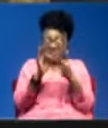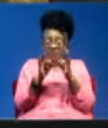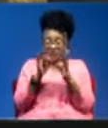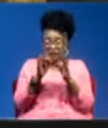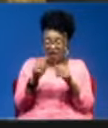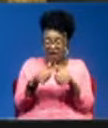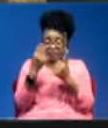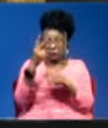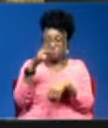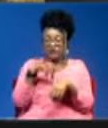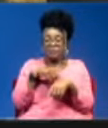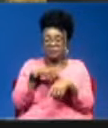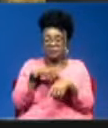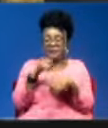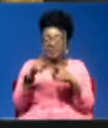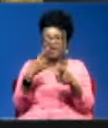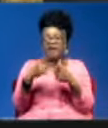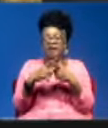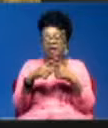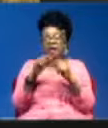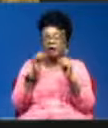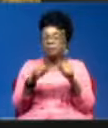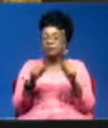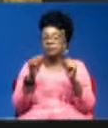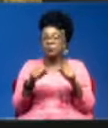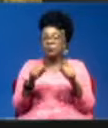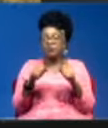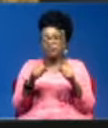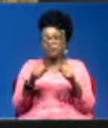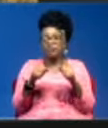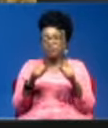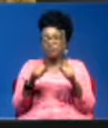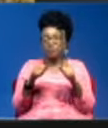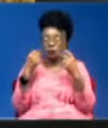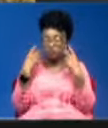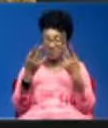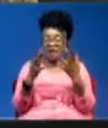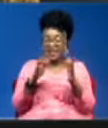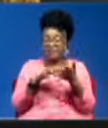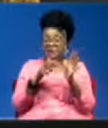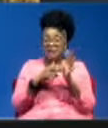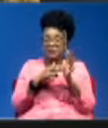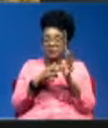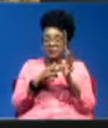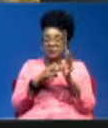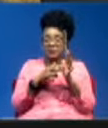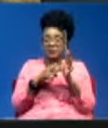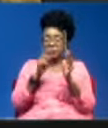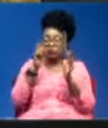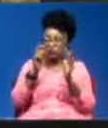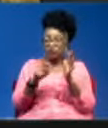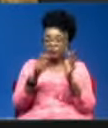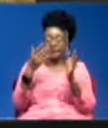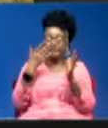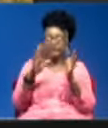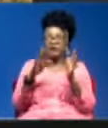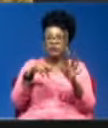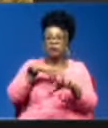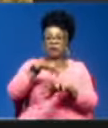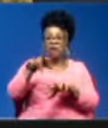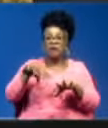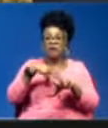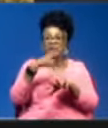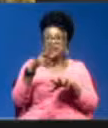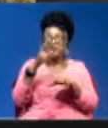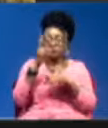mbili unaanza pata, inamaanisha kwa marathon unapaswa wamalize masaa mawili dakika